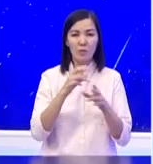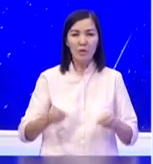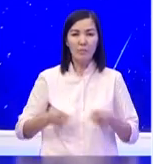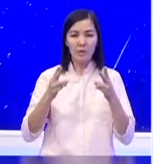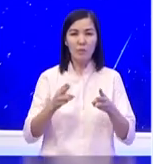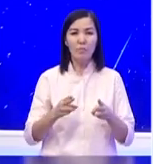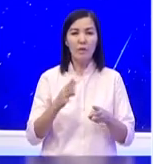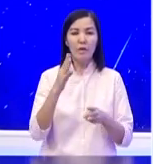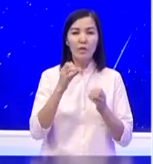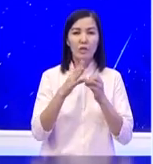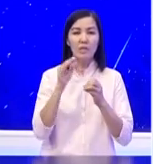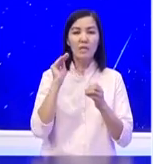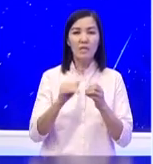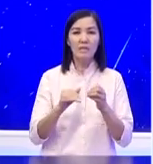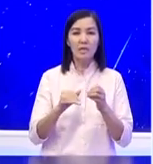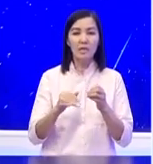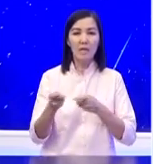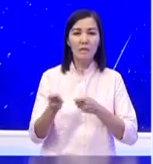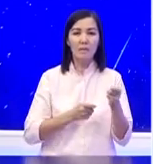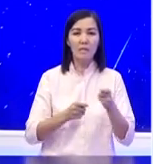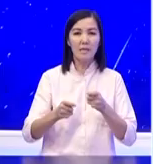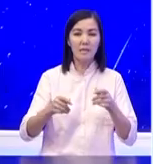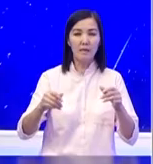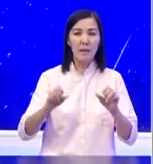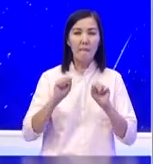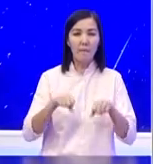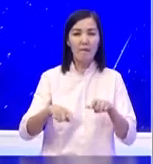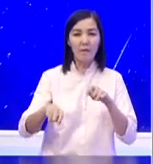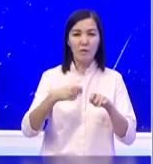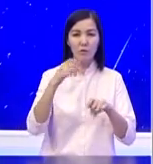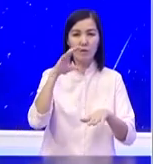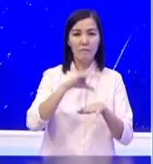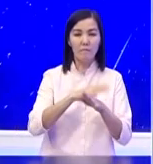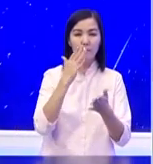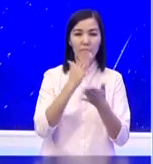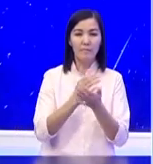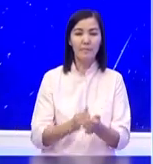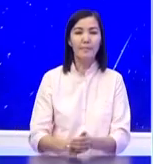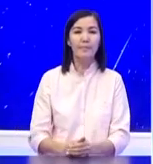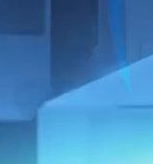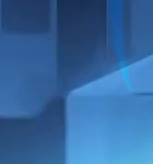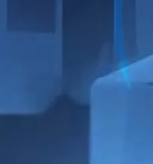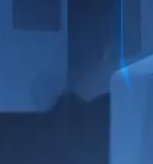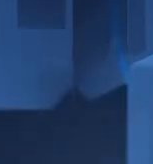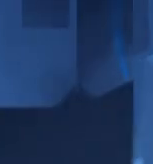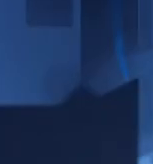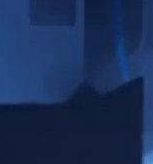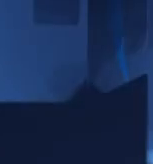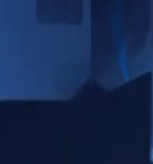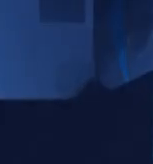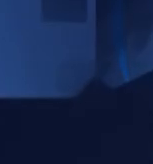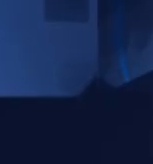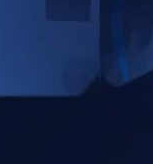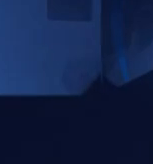выявить порядка 14 тысяч административных правонарушений. Ануар Амангельдинов при содействии Департамента полиции